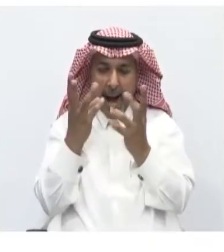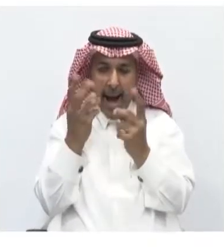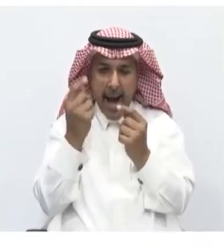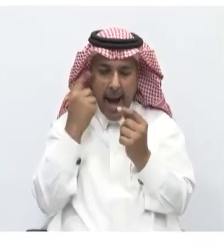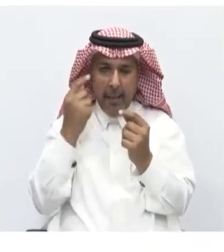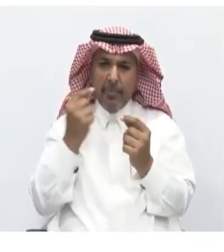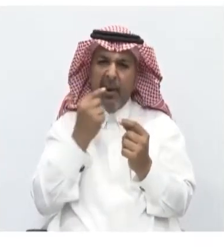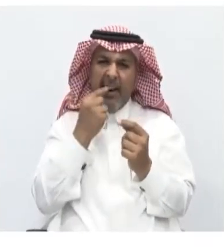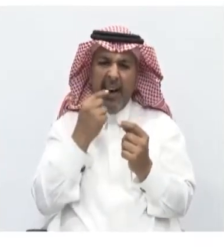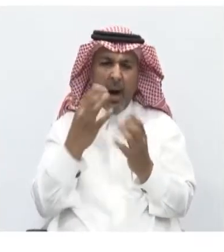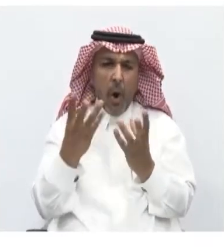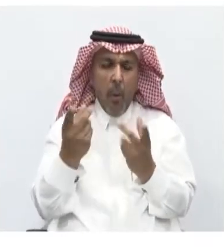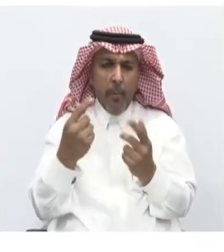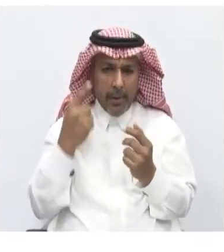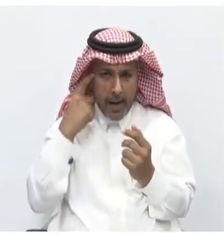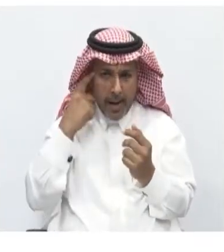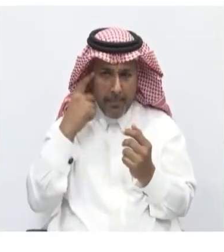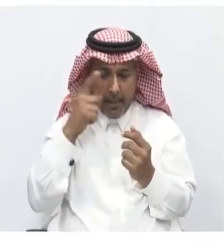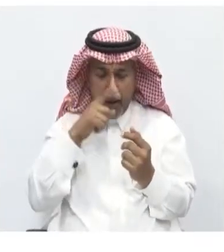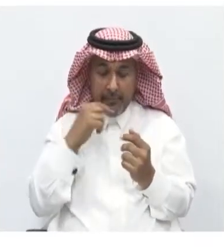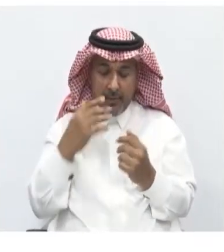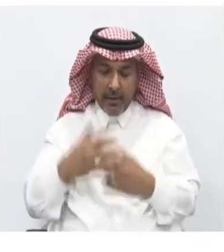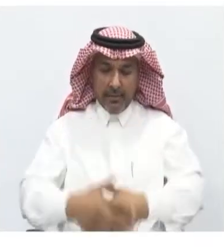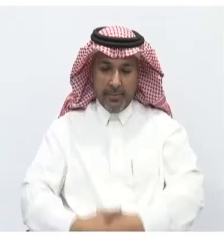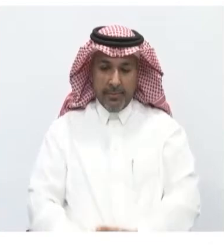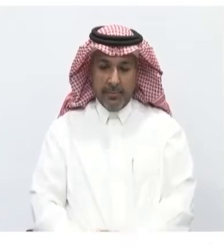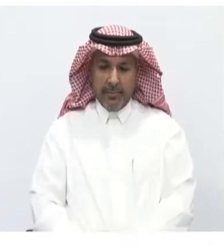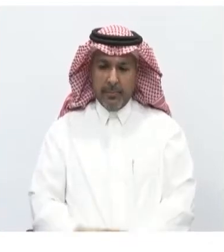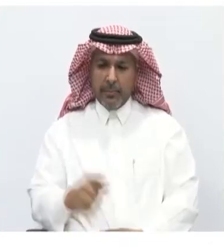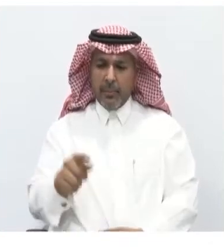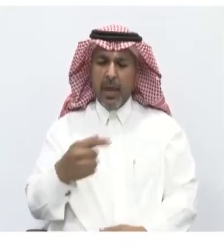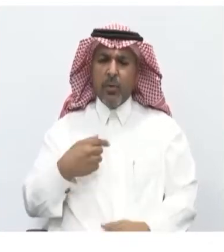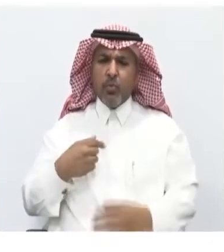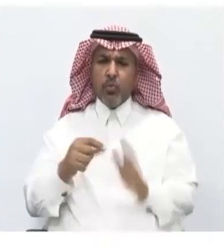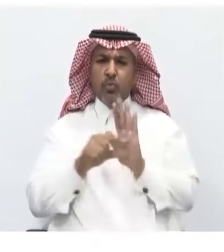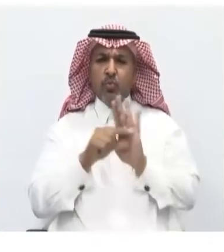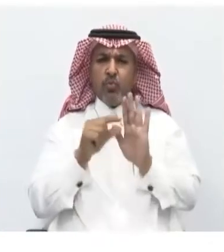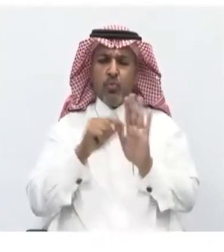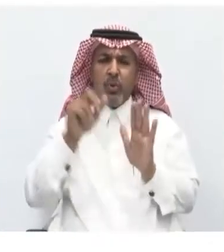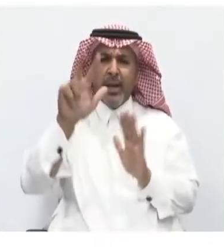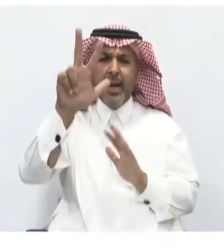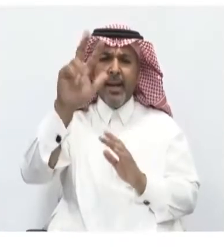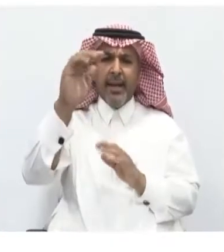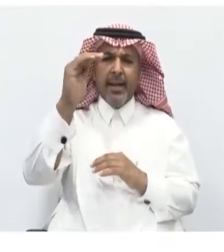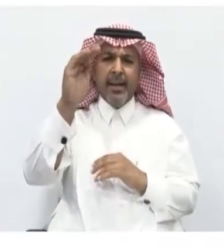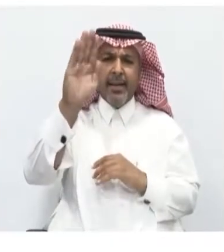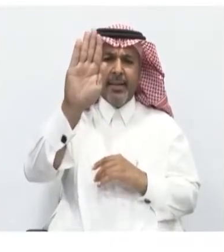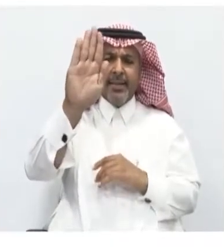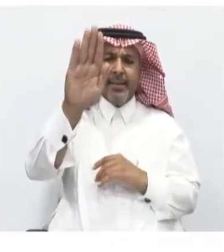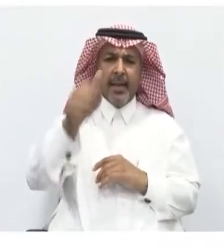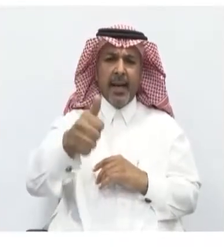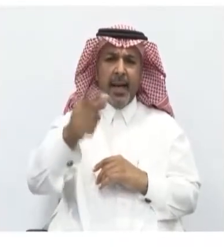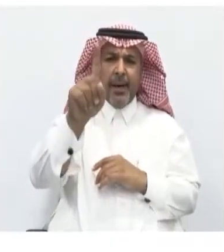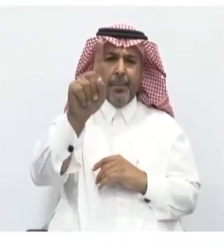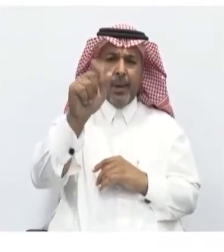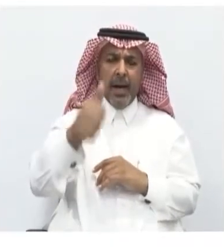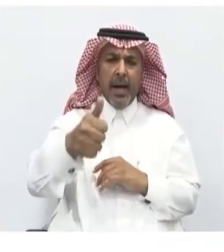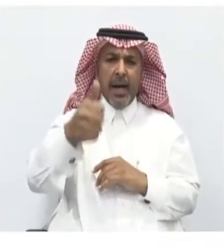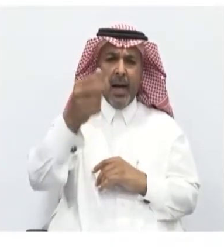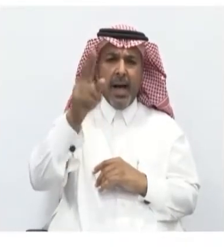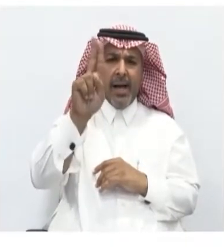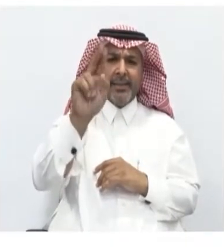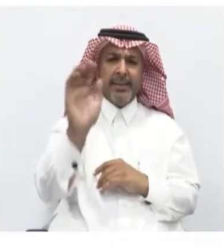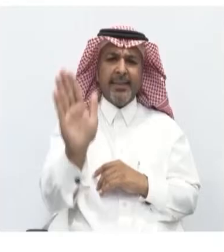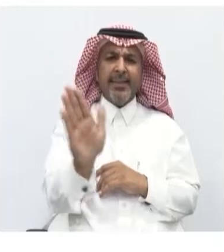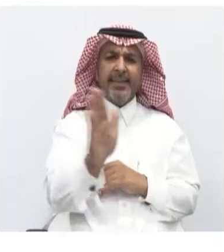الكريم بعده مواضع اذا ما المقصود بالحسابات الكيميائيه الحسابات الكيميائيه هي دراسه او